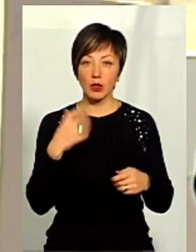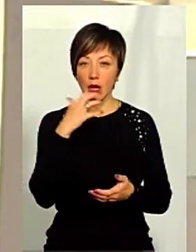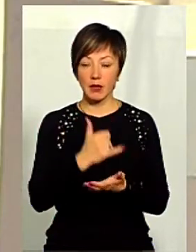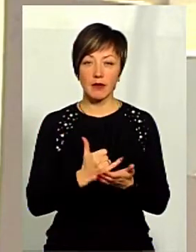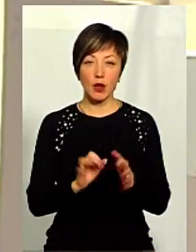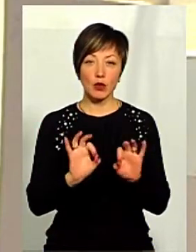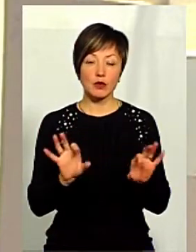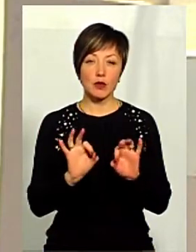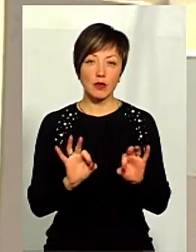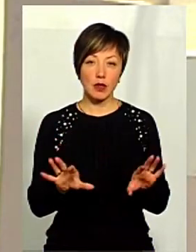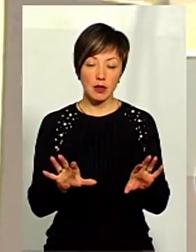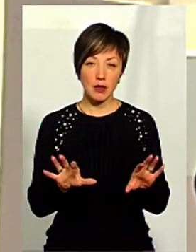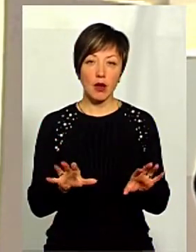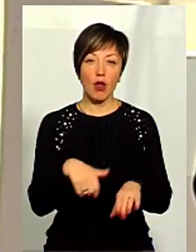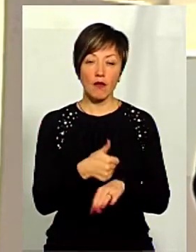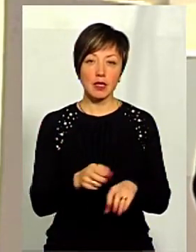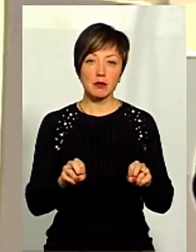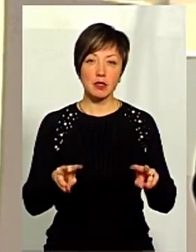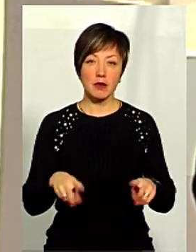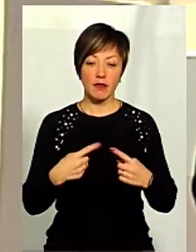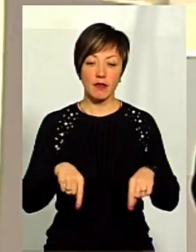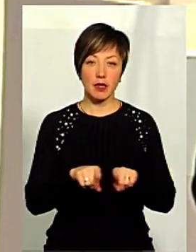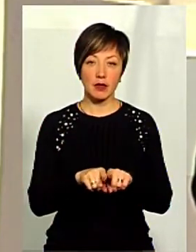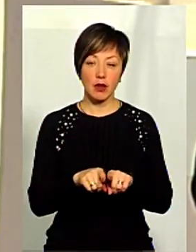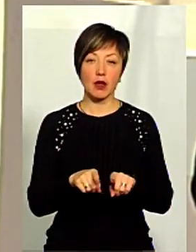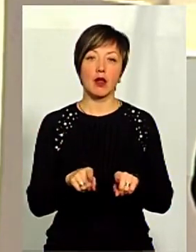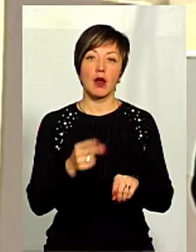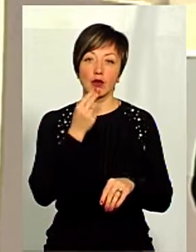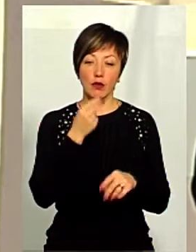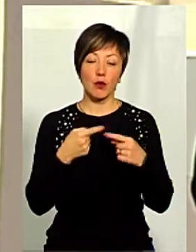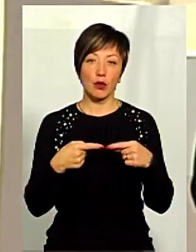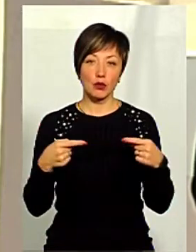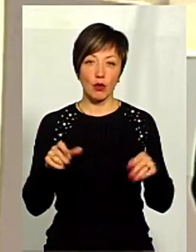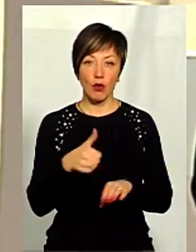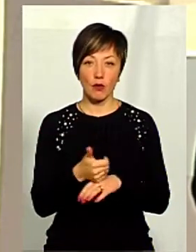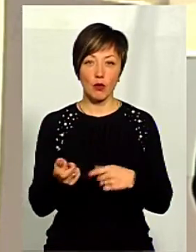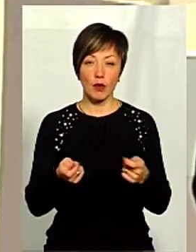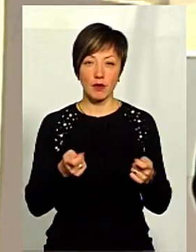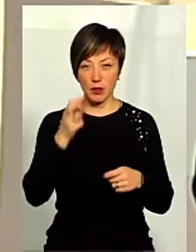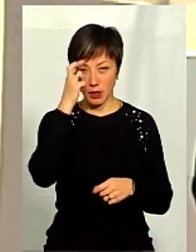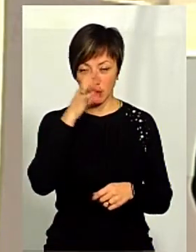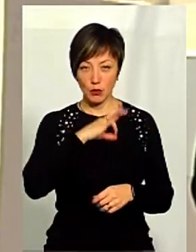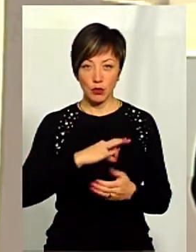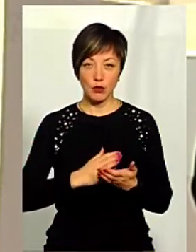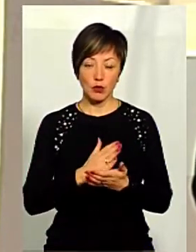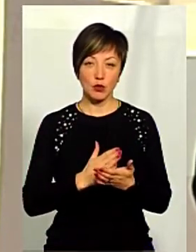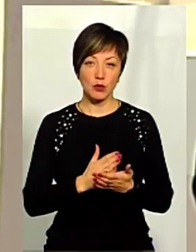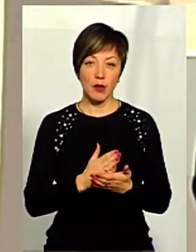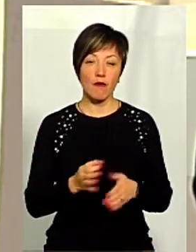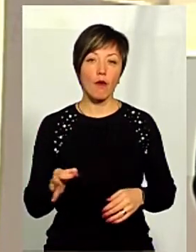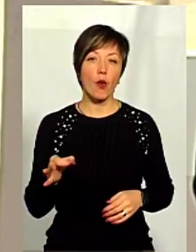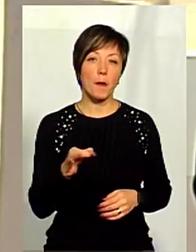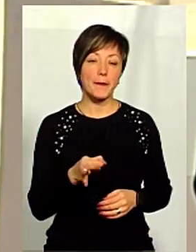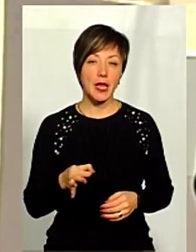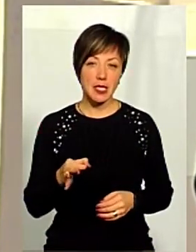глінтвейни. Про це розповіла Тетяна Лис, головна спеціалістка відділу безпечності харчових продуктів головного управління Держпродспоживслужби Хмельницької